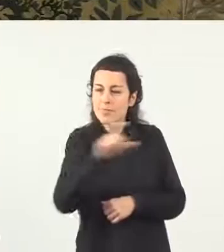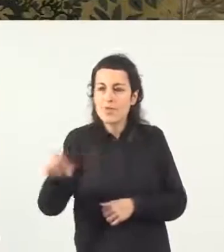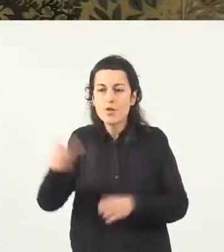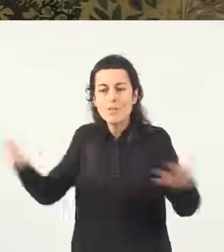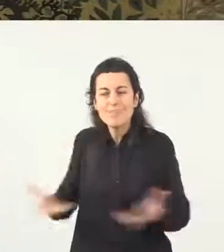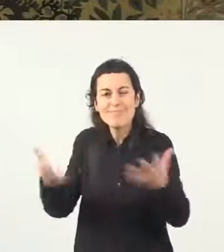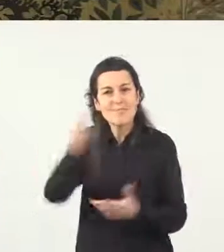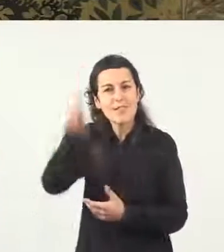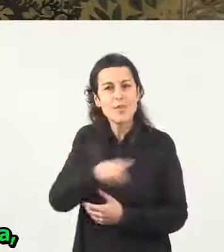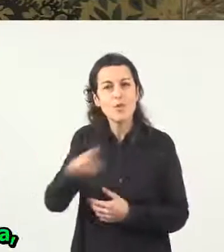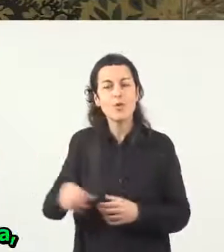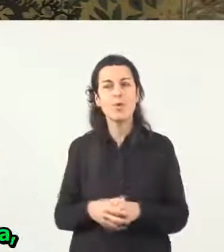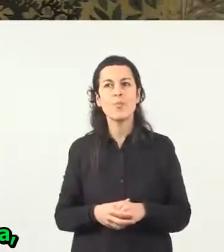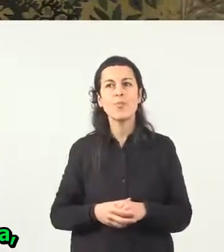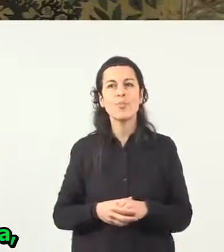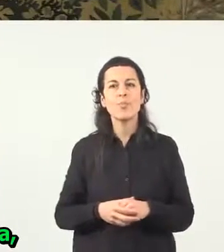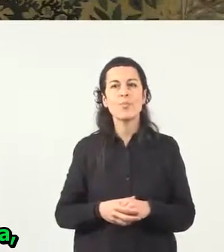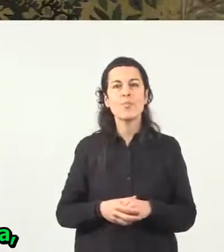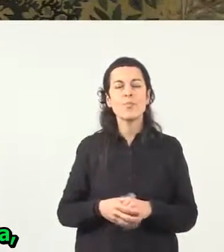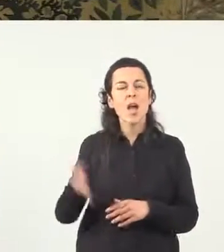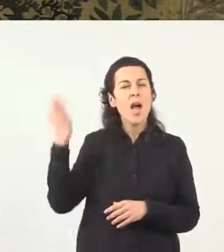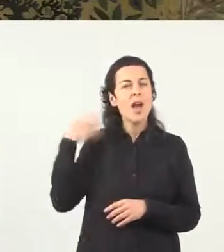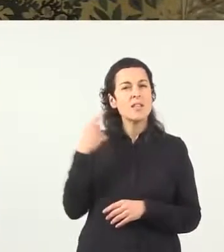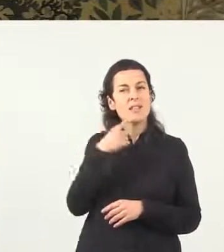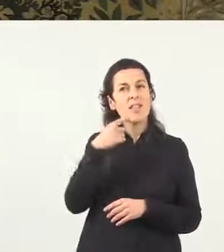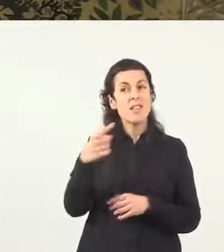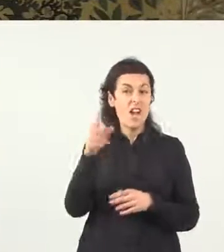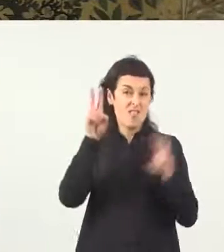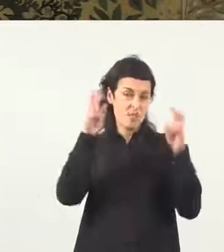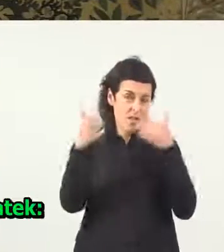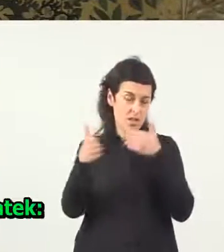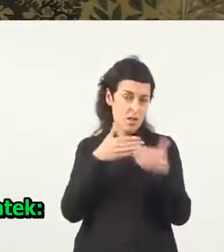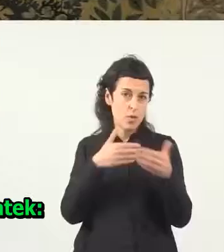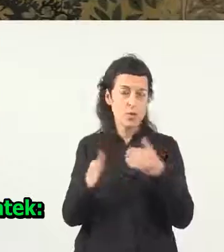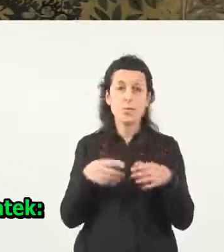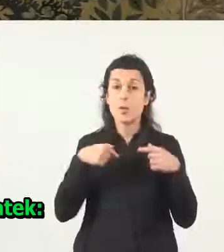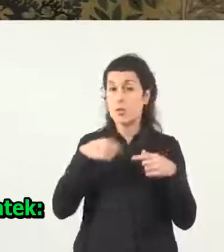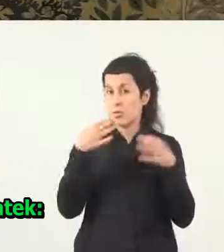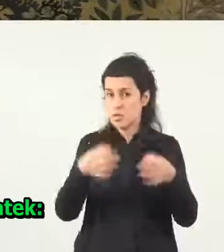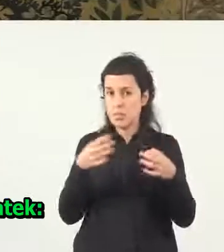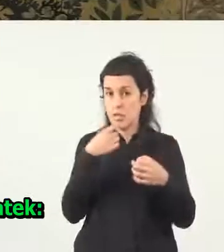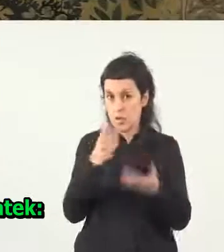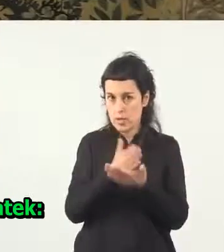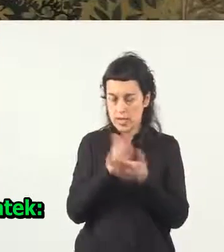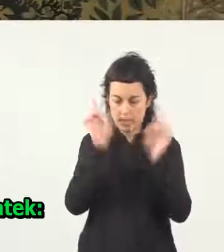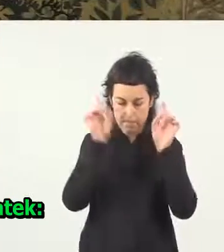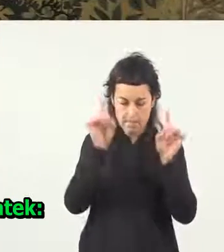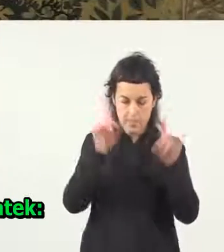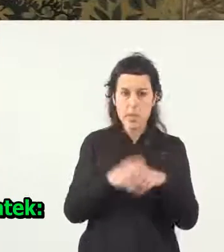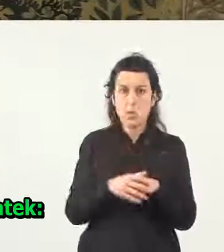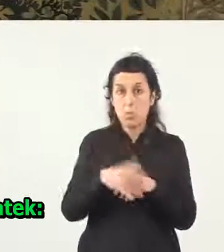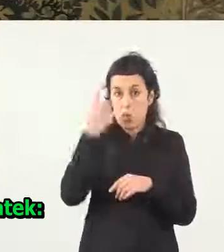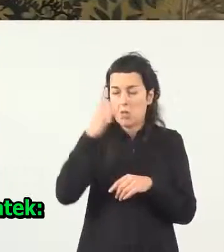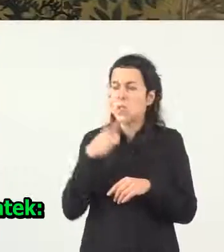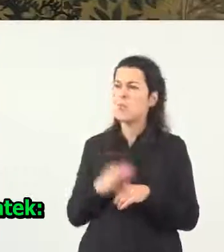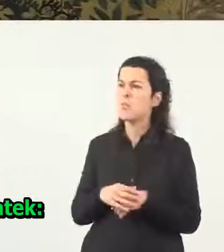noraino gugeu konturatu gabe, lehen esaten duen autoren kontua, baina, bueno, beti esaten duen nik adibidez klase ematen dudanean edo hori, eta bate matek,